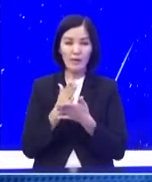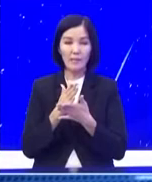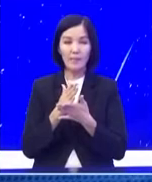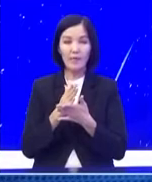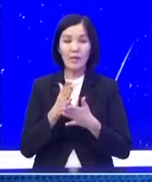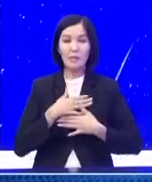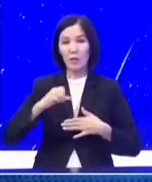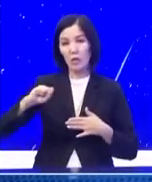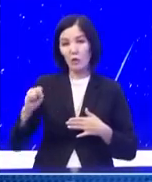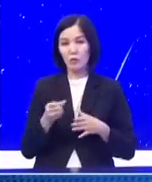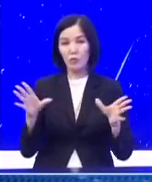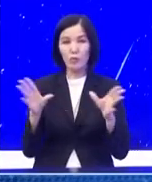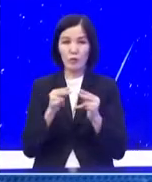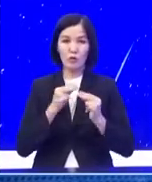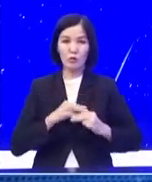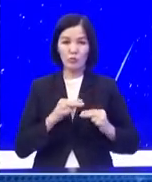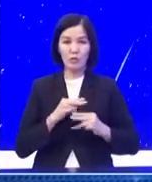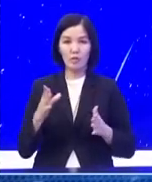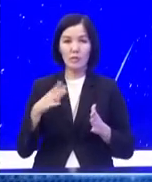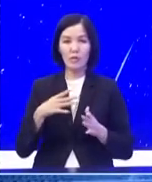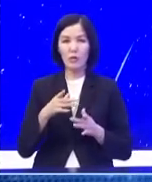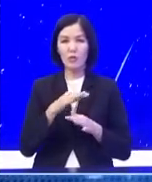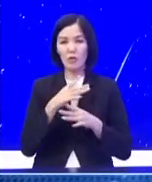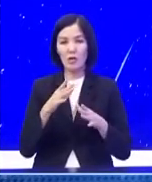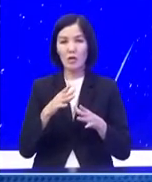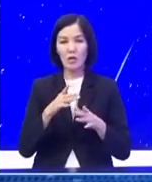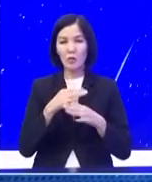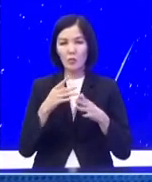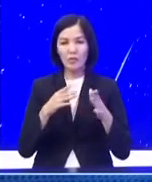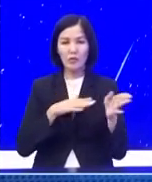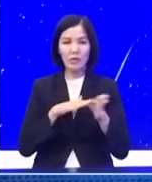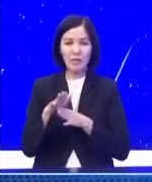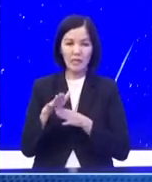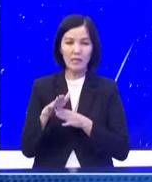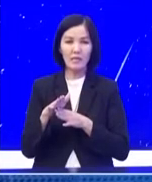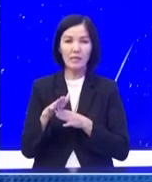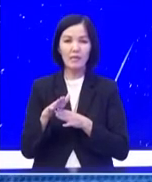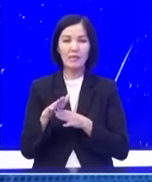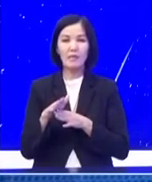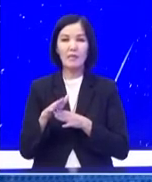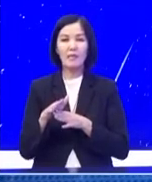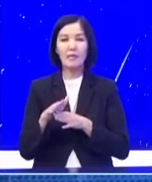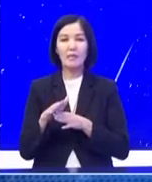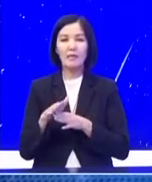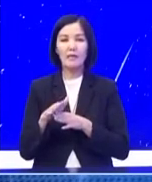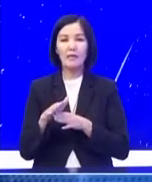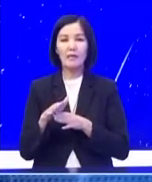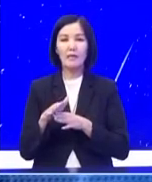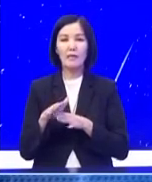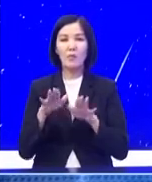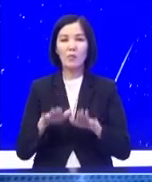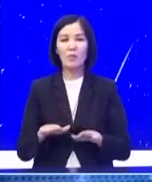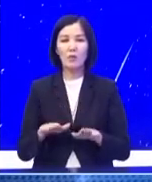дос болып, бірге әріптес болып жүргеніміз, көп жұмыстарды бірге жасадық. Енді ары қарай бұл кісінің орны ойсырата босап